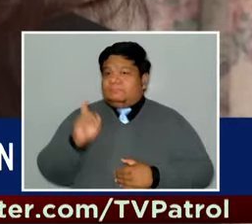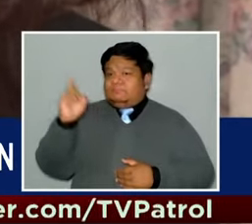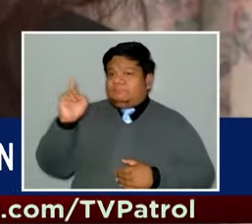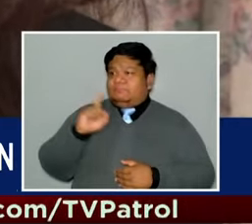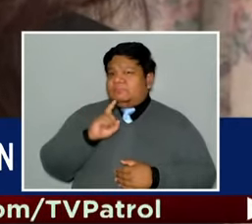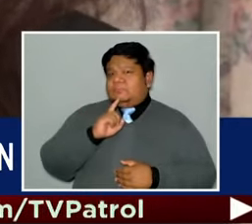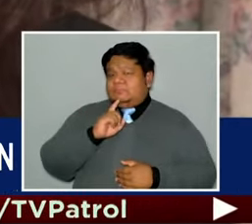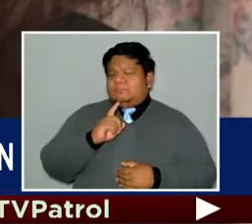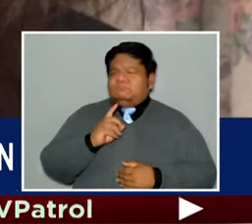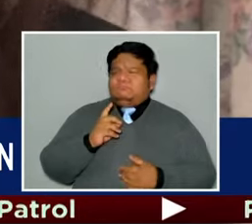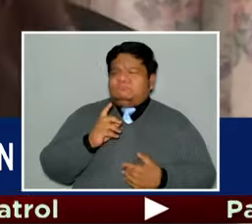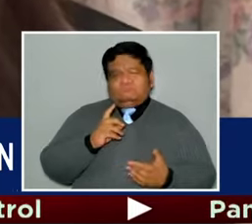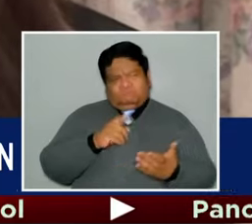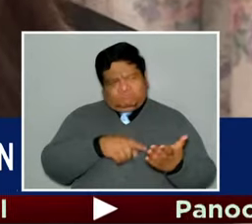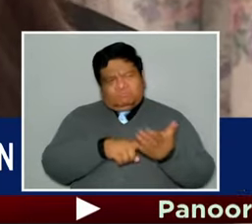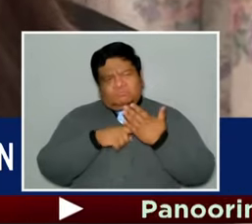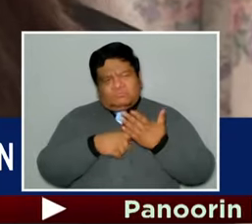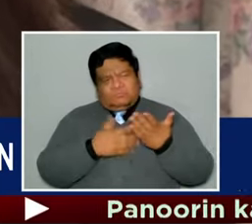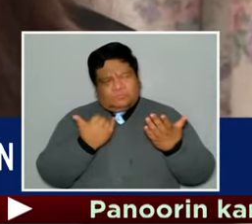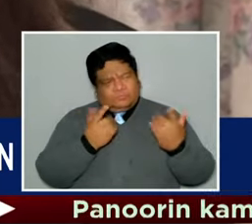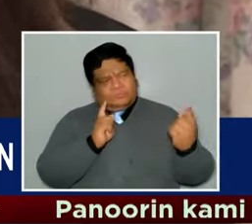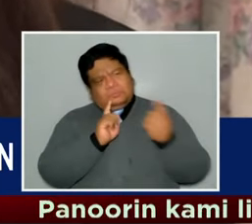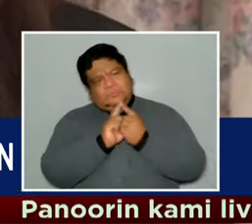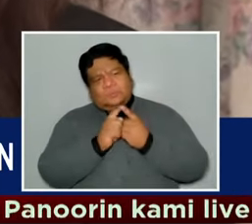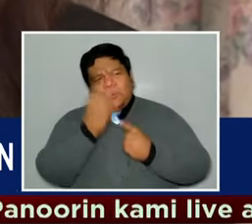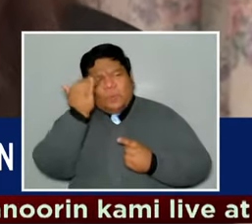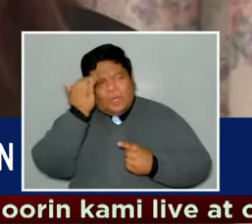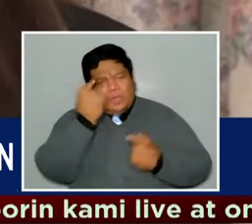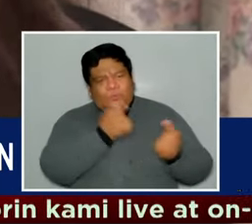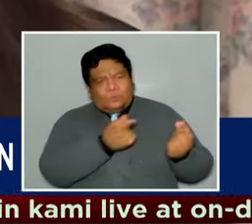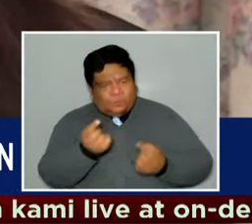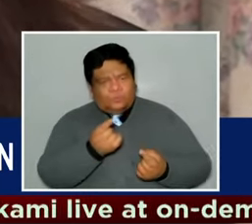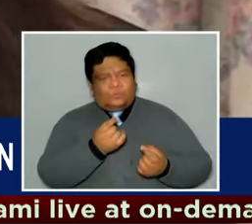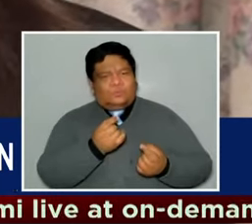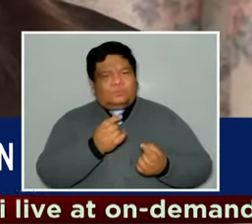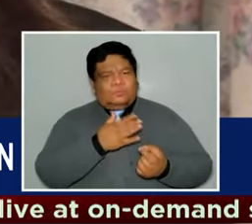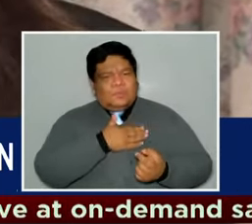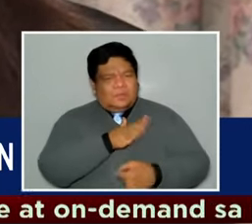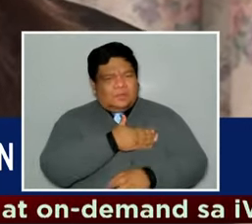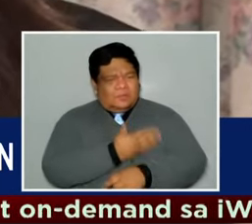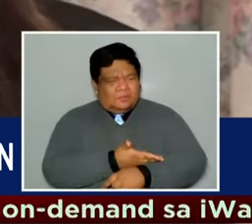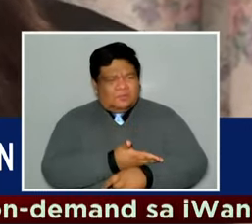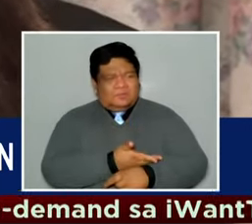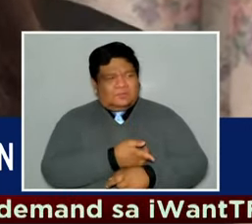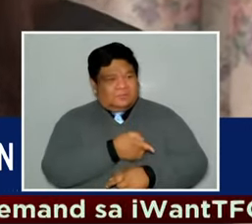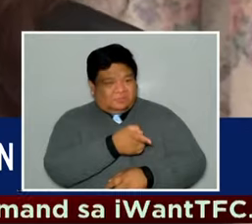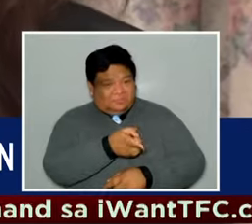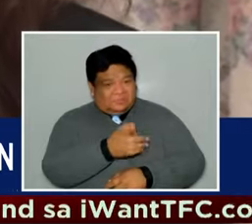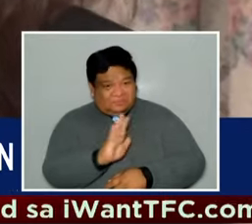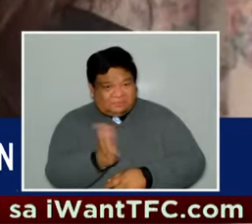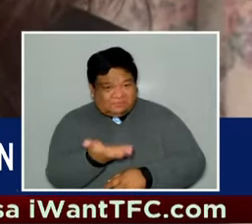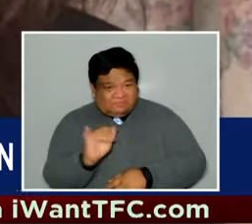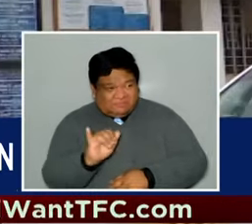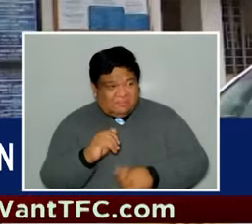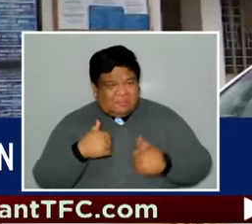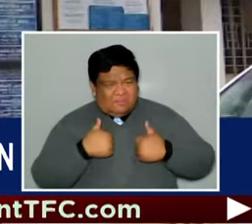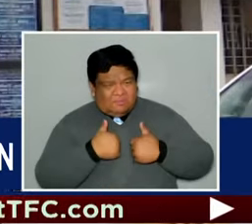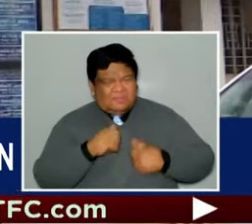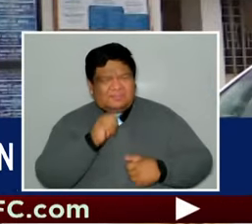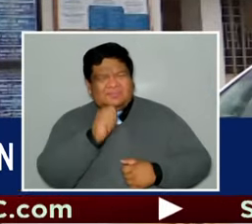Iano niya sa amin, bakit niya ginawa sa anak ko yun? Hindi hayop ang anak ko. Para ganunin, masyado pong